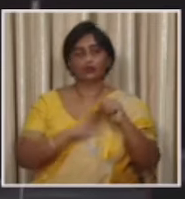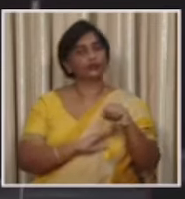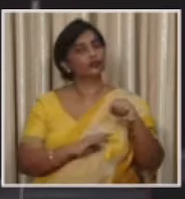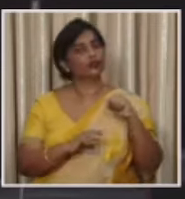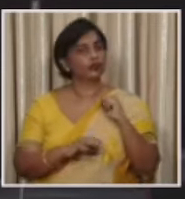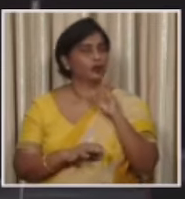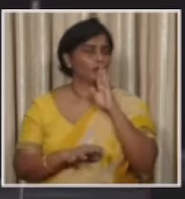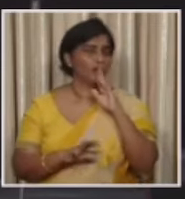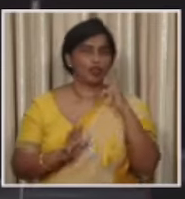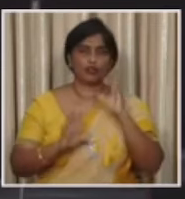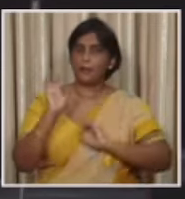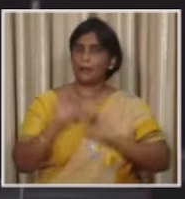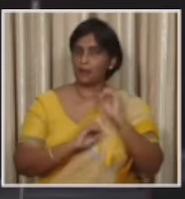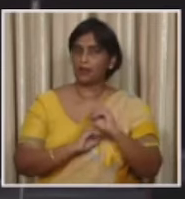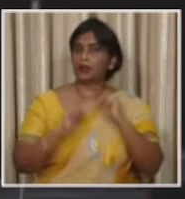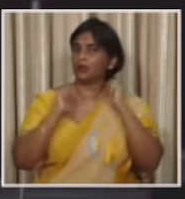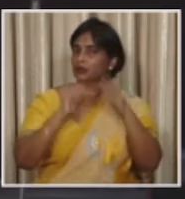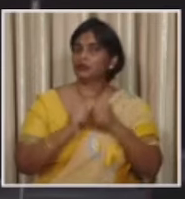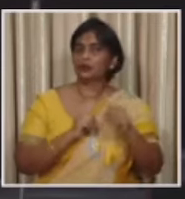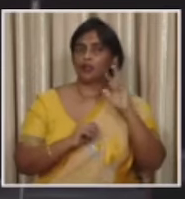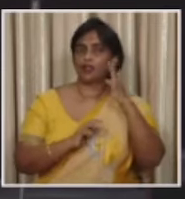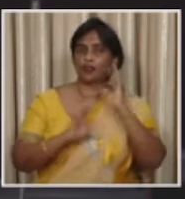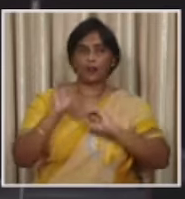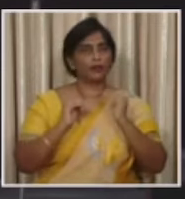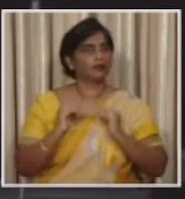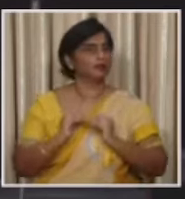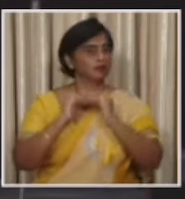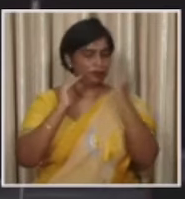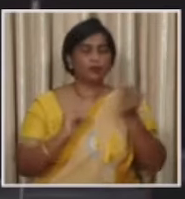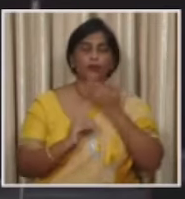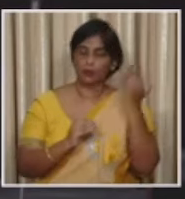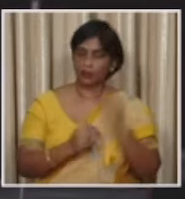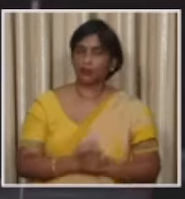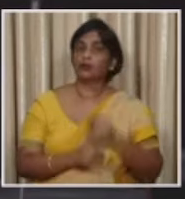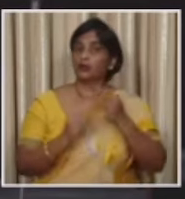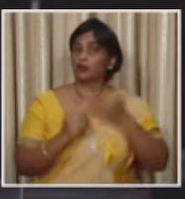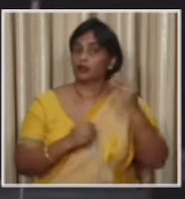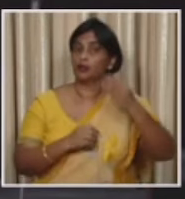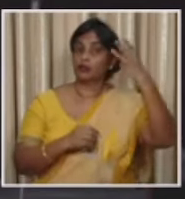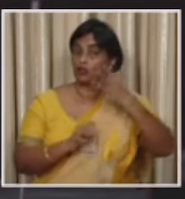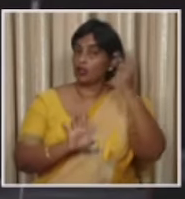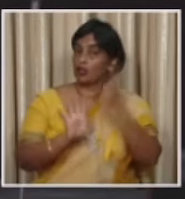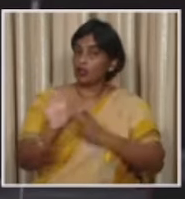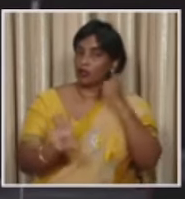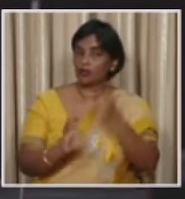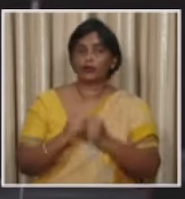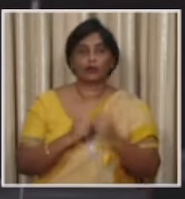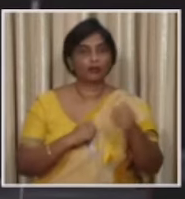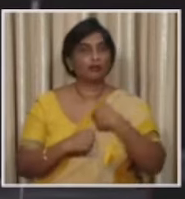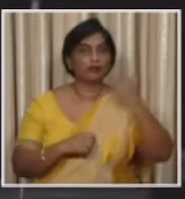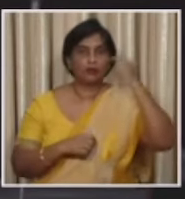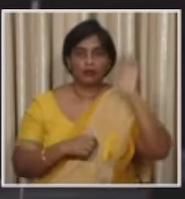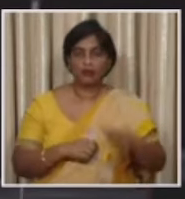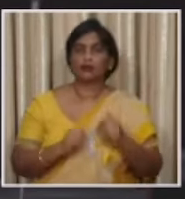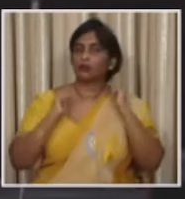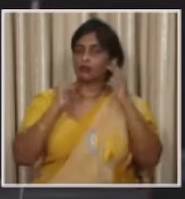ඒ කියන්නේ 80%ක විතර තියෙන සාර්ථකත්වය අපිට 90%ක් දක්වා යන්න පුළුවන් වේවි. ඊළඟට තුන්වෙනි අවුරුද්ද ක්‍රියාත්මක වෙද්දී අපි බලාපොරොත්තු